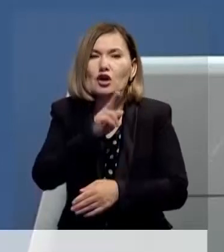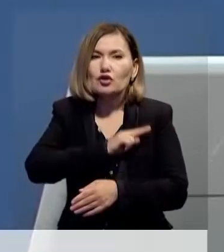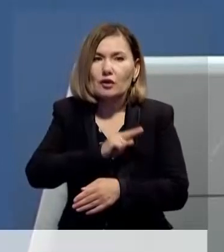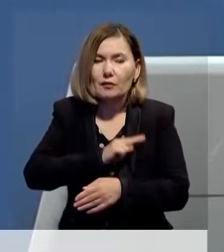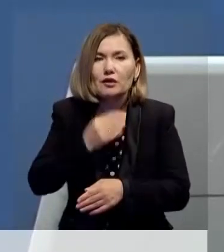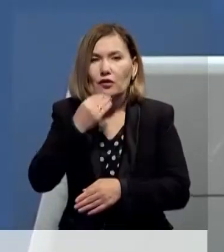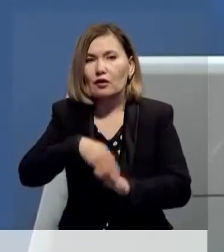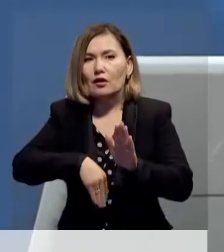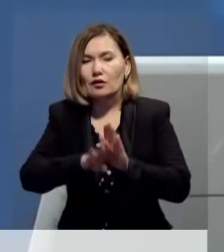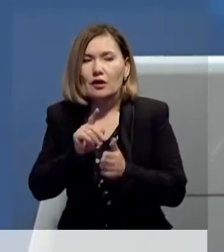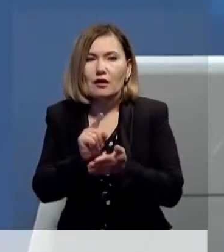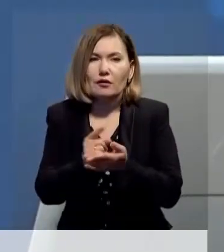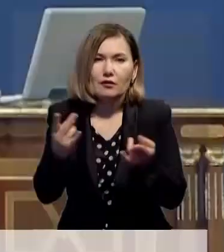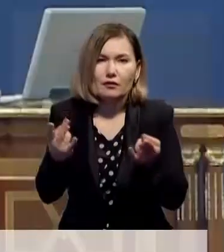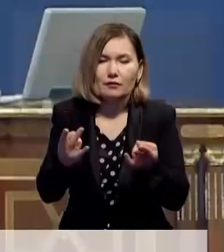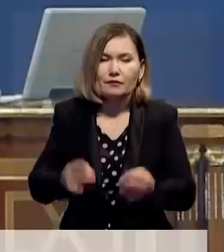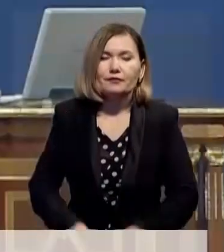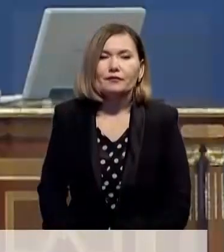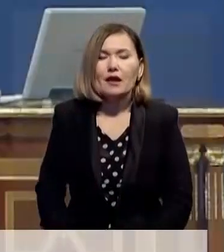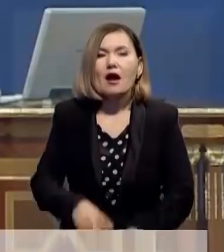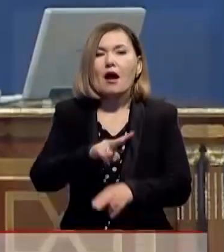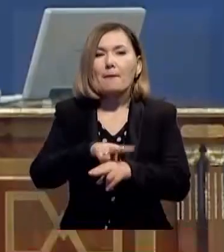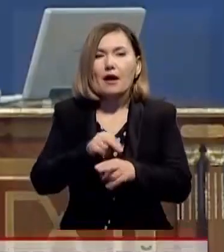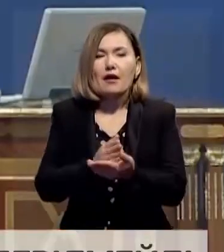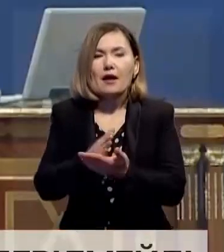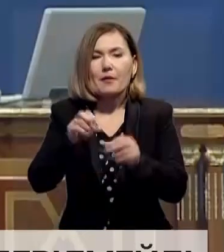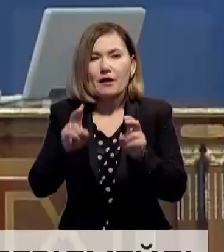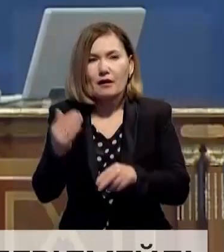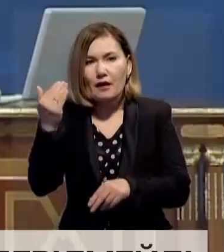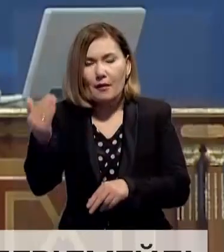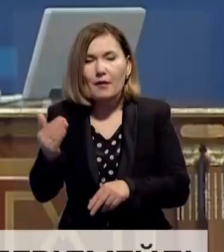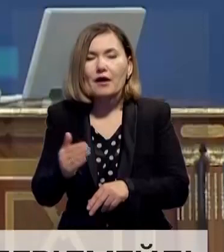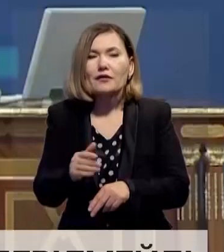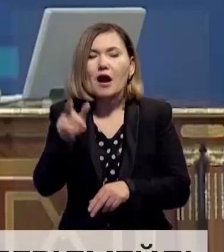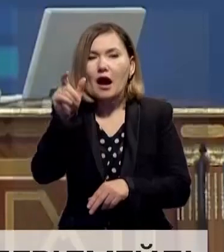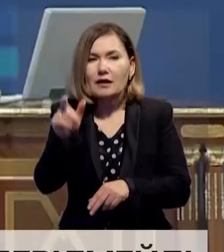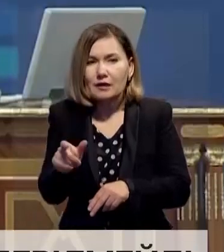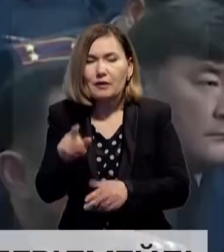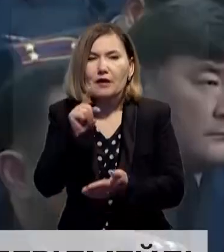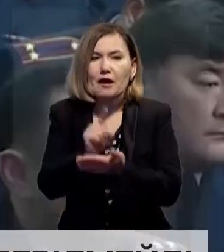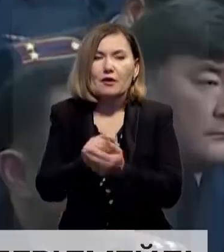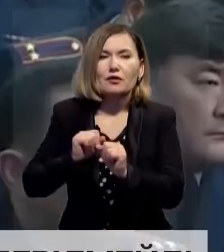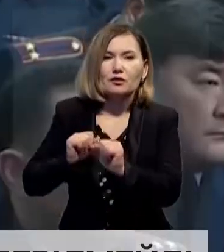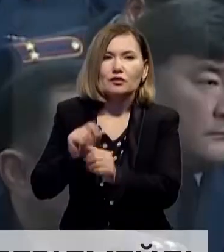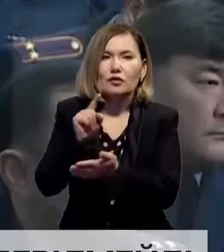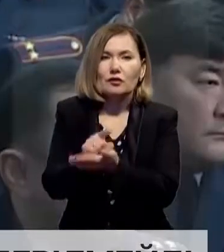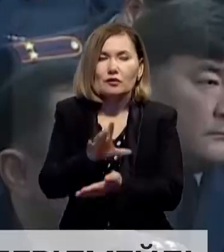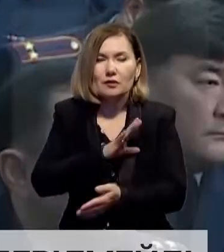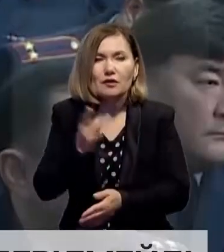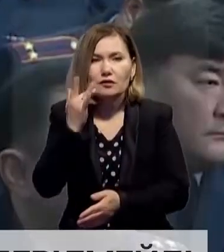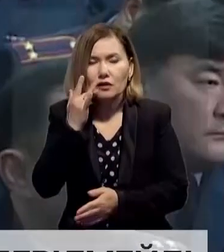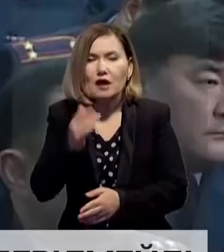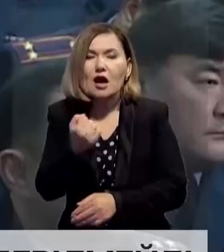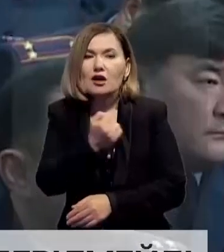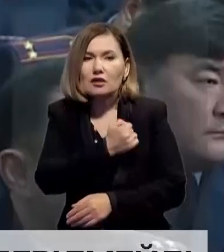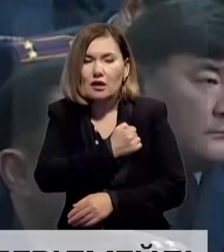қызметкерлердің жұмысын ұйымдастыруға да қатысты. Полиция қызметкері азаматты қорлайтын емес, қорғайтын тұлға болуға тиіс. Өкінішке